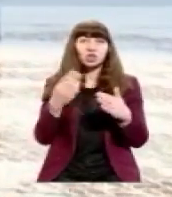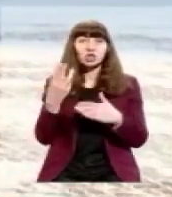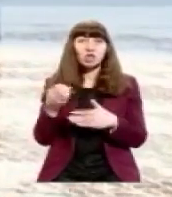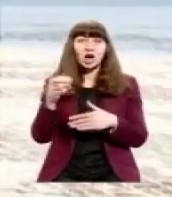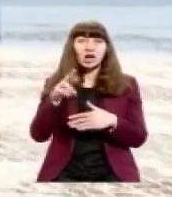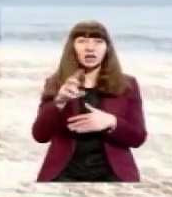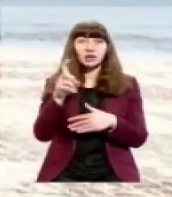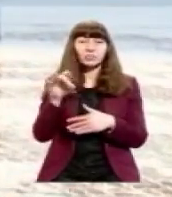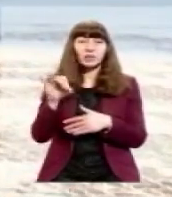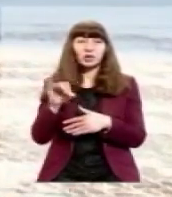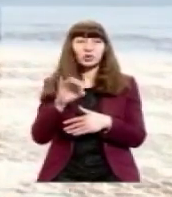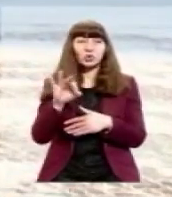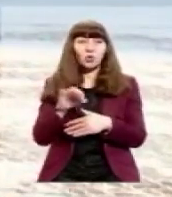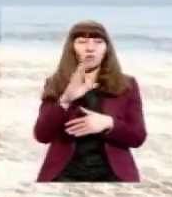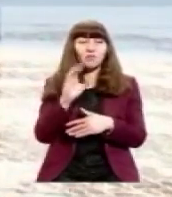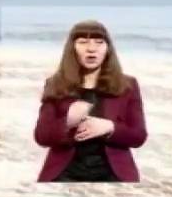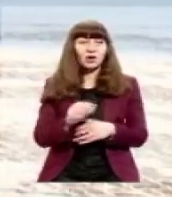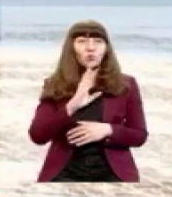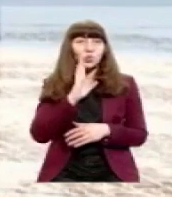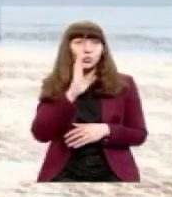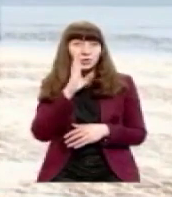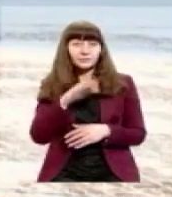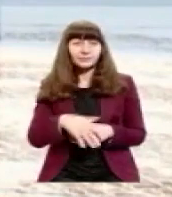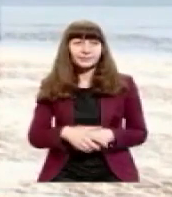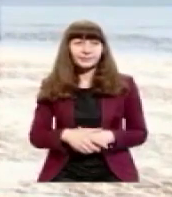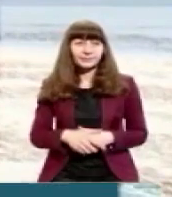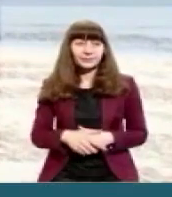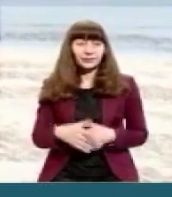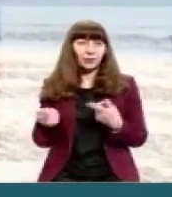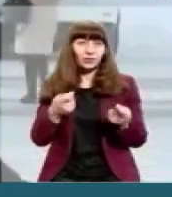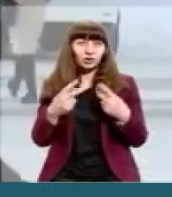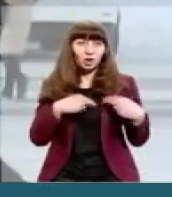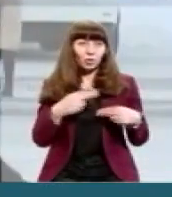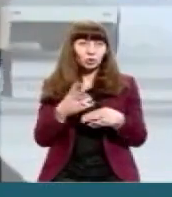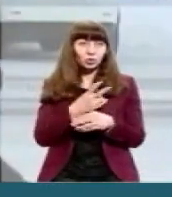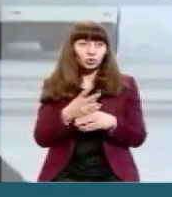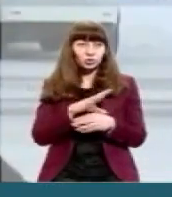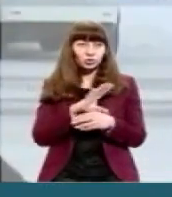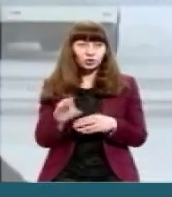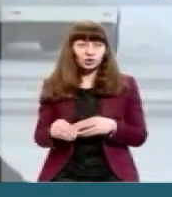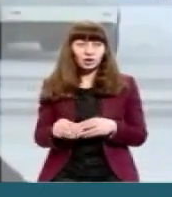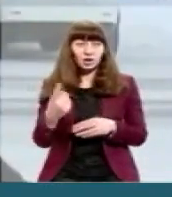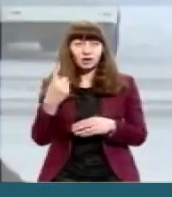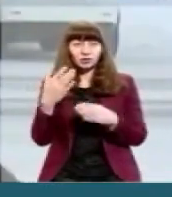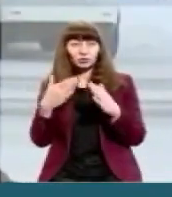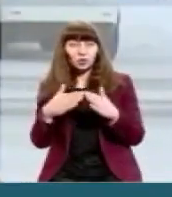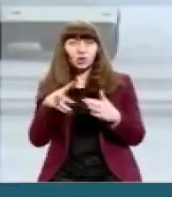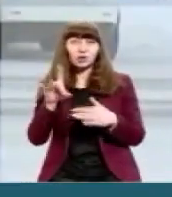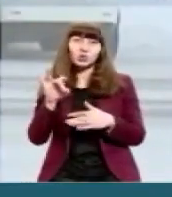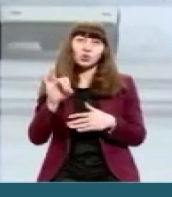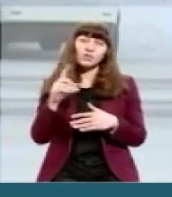Шаяхметова. Утром бригада работала всю ночь. Один дом у нас по